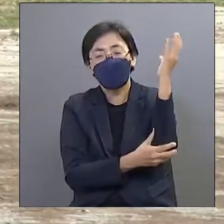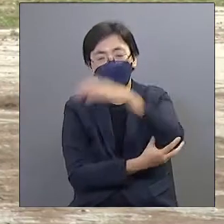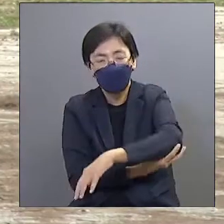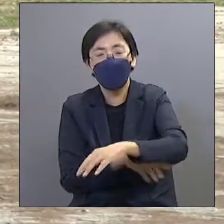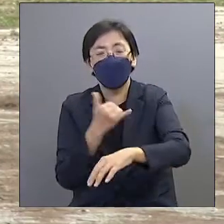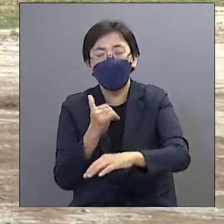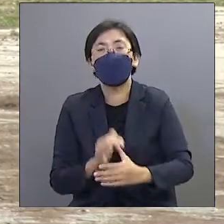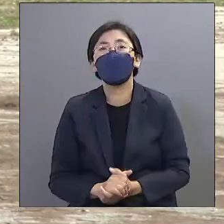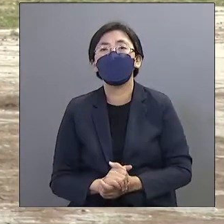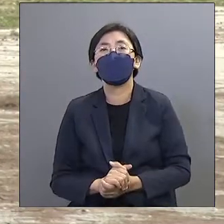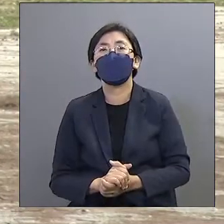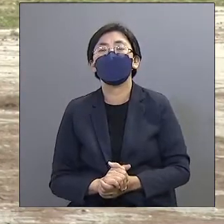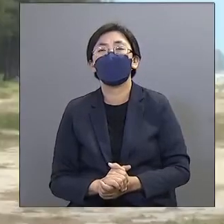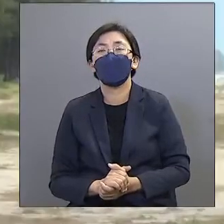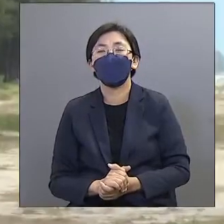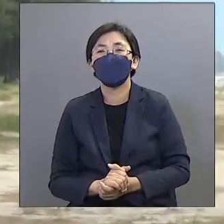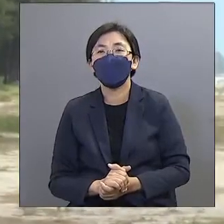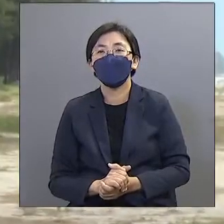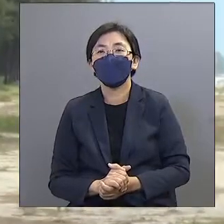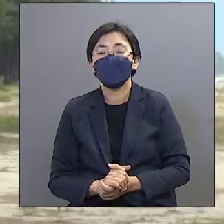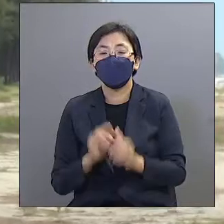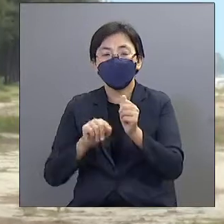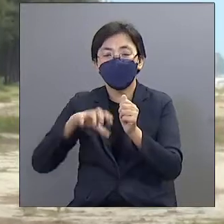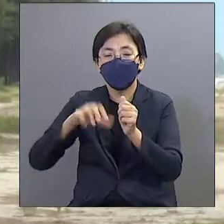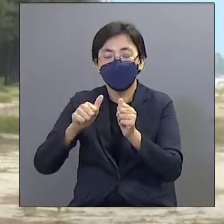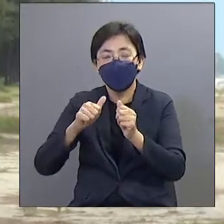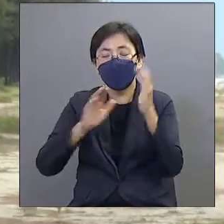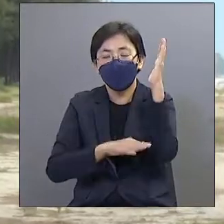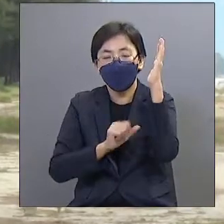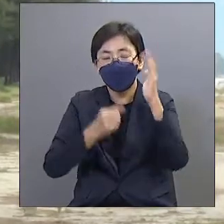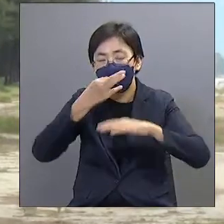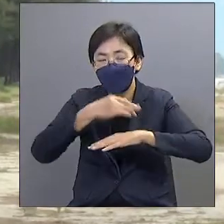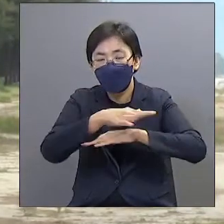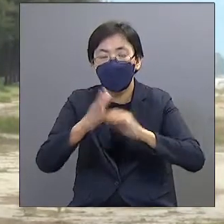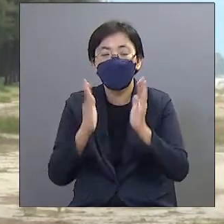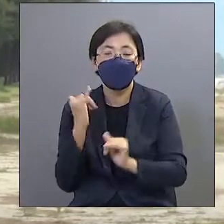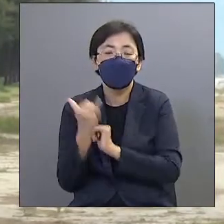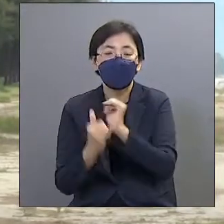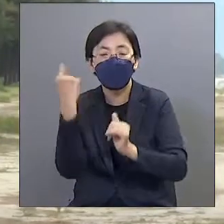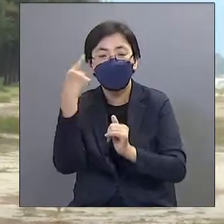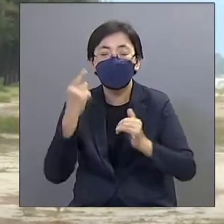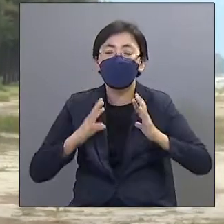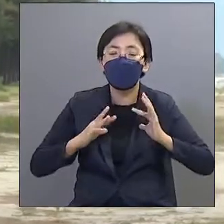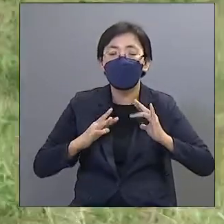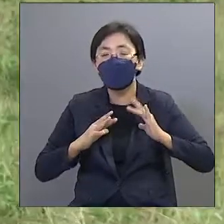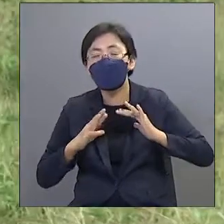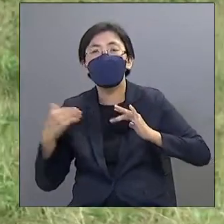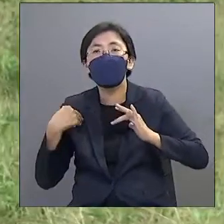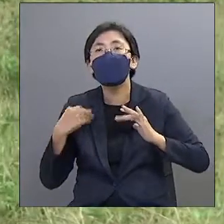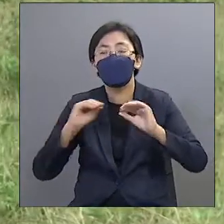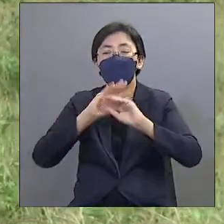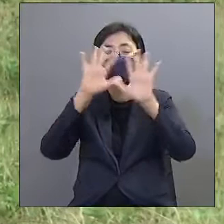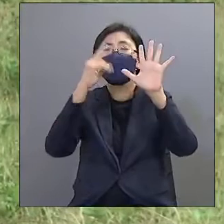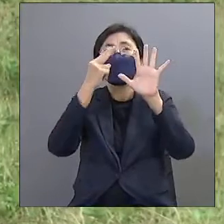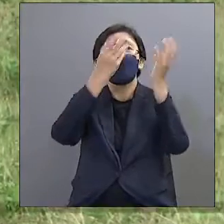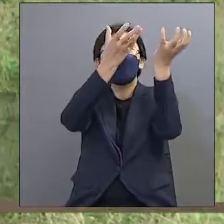พื้นที่ชายหาดชลาทัศน์ต่อเนื่องหาดสมิลาอำเภอเมืองสงขลาก็ยังมีประชาชนมีนักท่องเที่ยวเดินทางมาพักผ่อนกันอยู่นะคะถึงแม้ว่าท้องฟ้าจะมืด